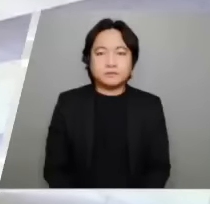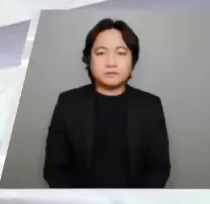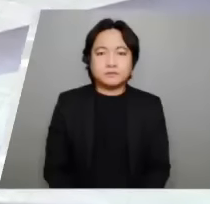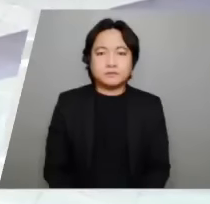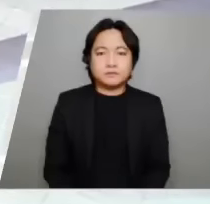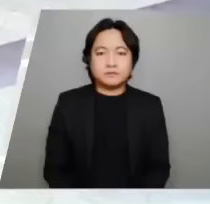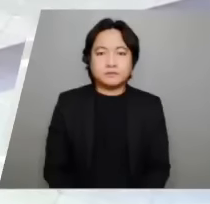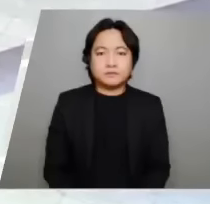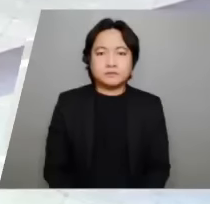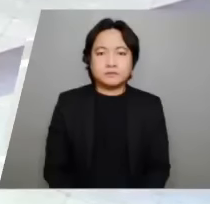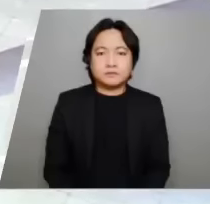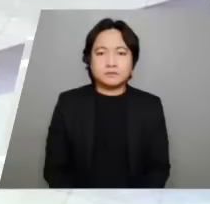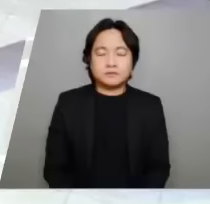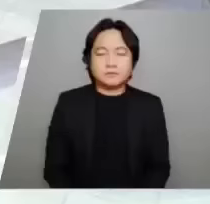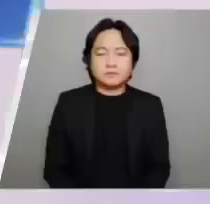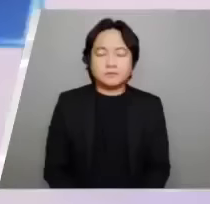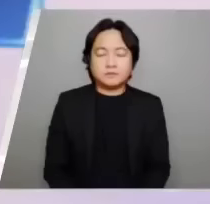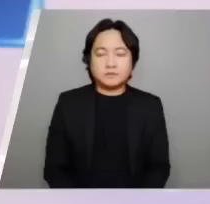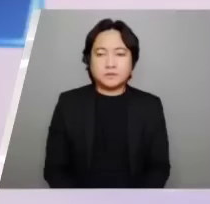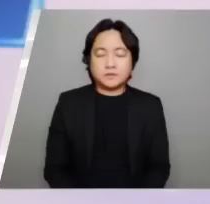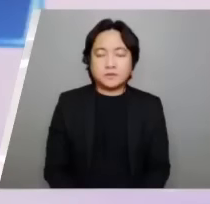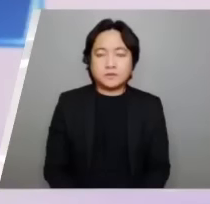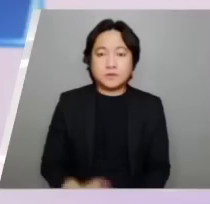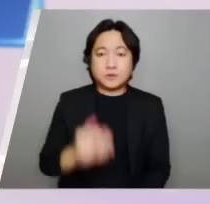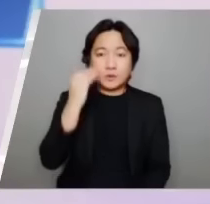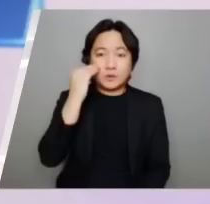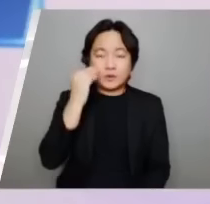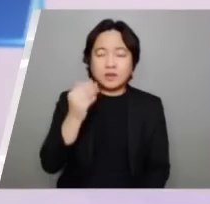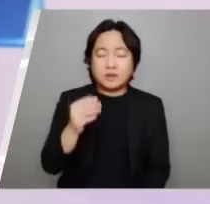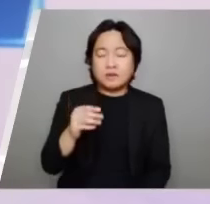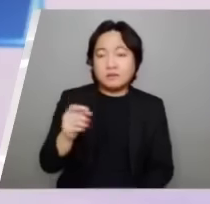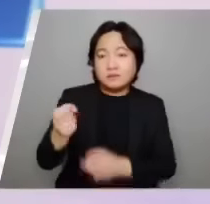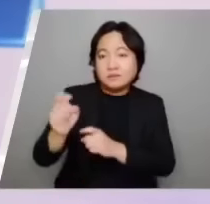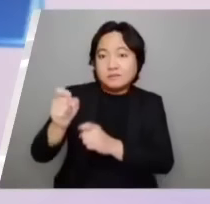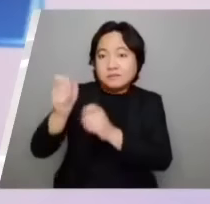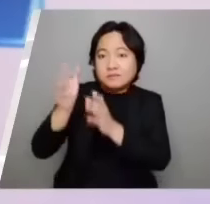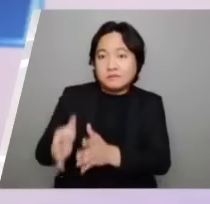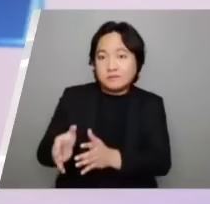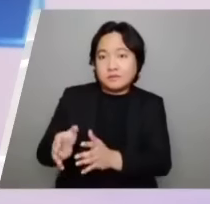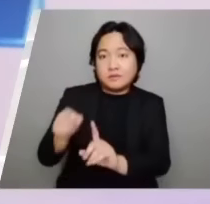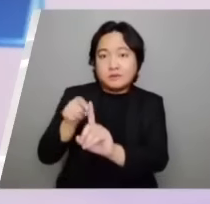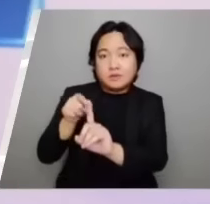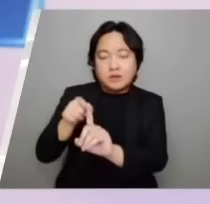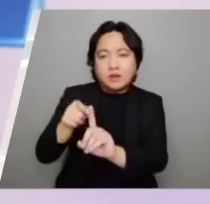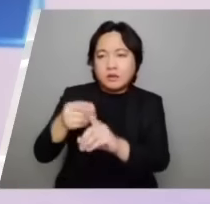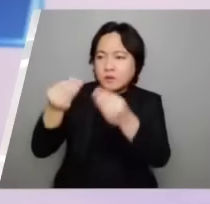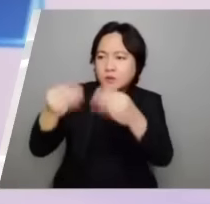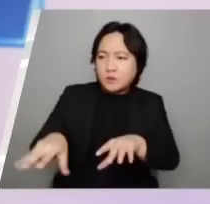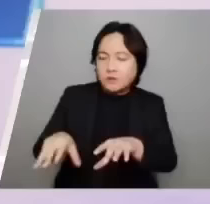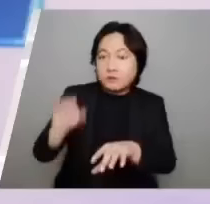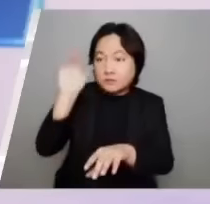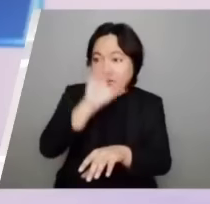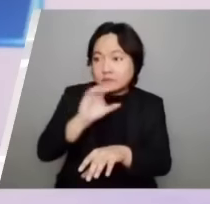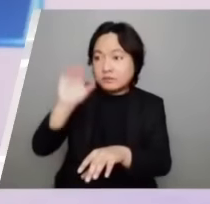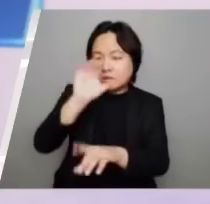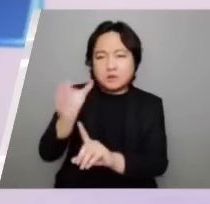ang search operations para sa isang mangis lang nawawala matapos hampasin ng malalakas na alon ang kanilang bangka sa